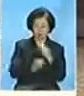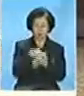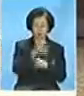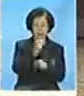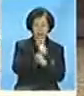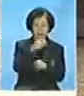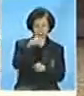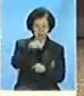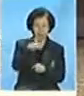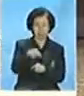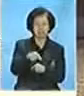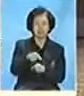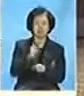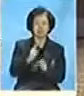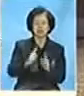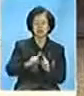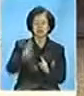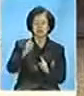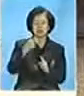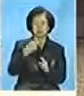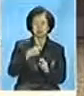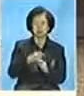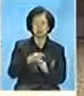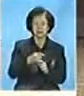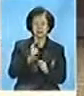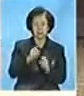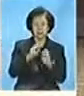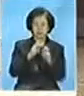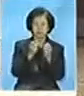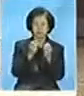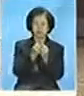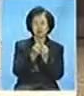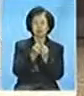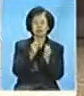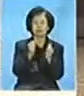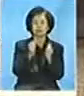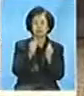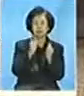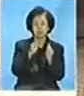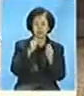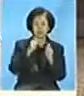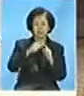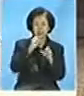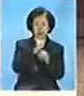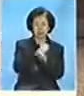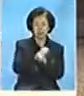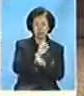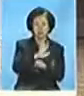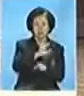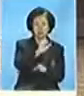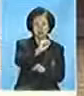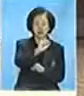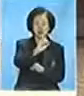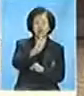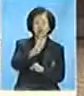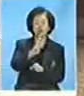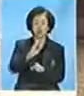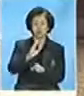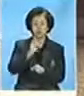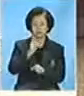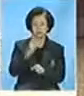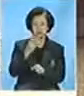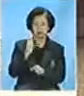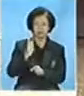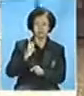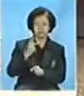ให้ที่นี่เป็นที่ที่มีบรรยากาศเหมาะสมกับเป็นที่ทำงานของสมาชิกวุฒิสภาผู้ทรงเกียรติ